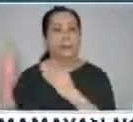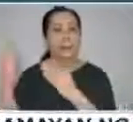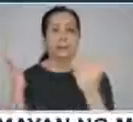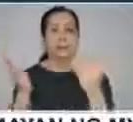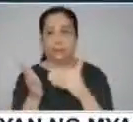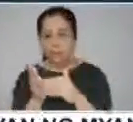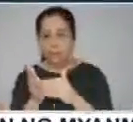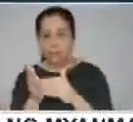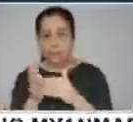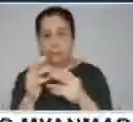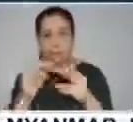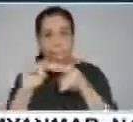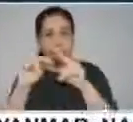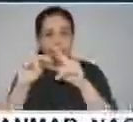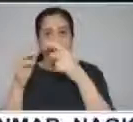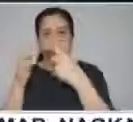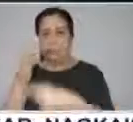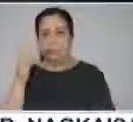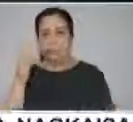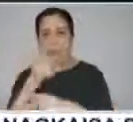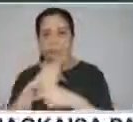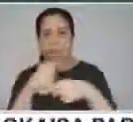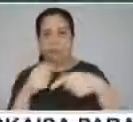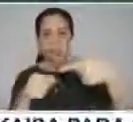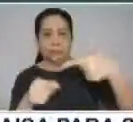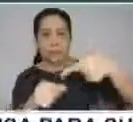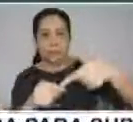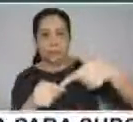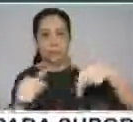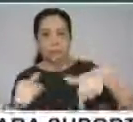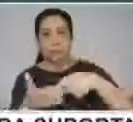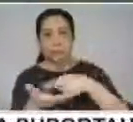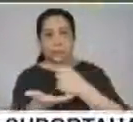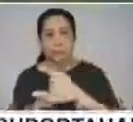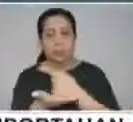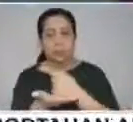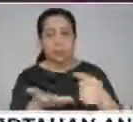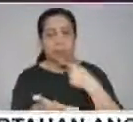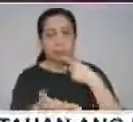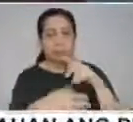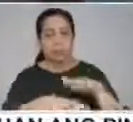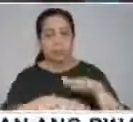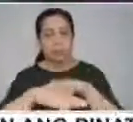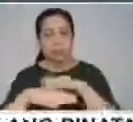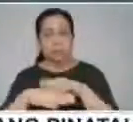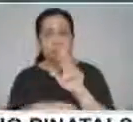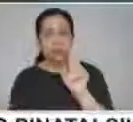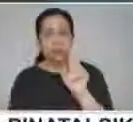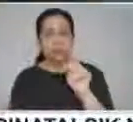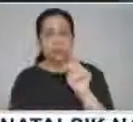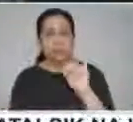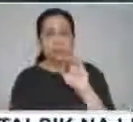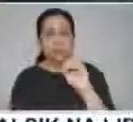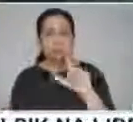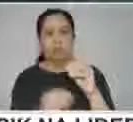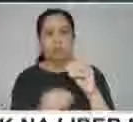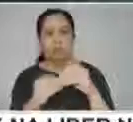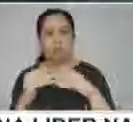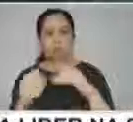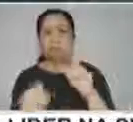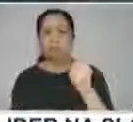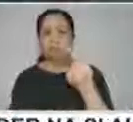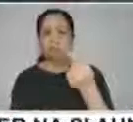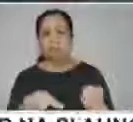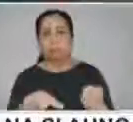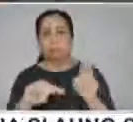sa mga priority sector o mga ipaprioridad na mababakunahan ng COVID-19, binigyan din ng mga health officials.